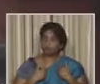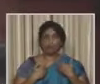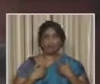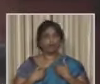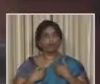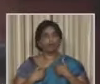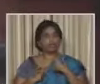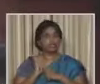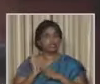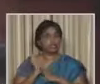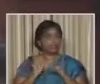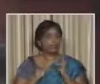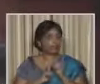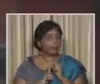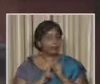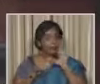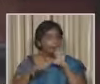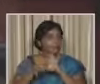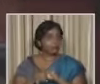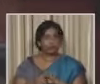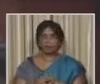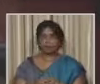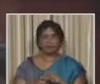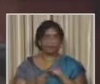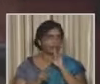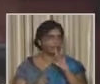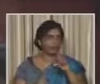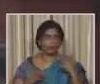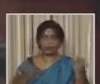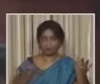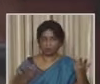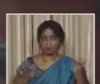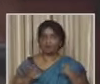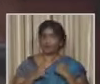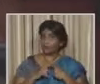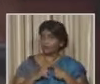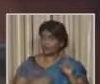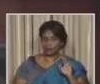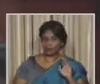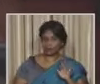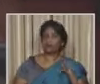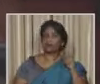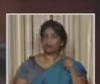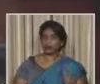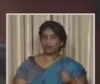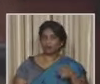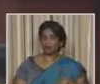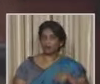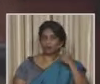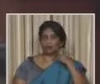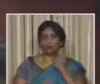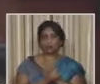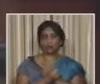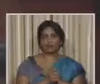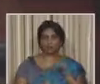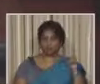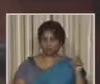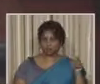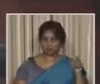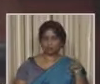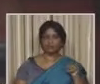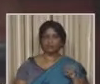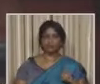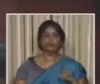அந்த விசாரணையின் போது எந்த ஒரு நேரத்திலும் எங்களுடைய இயக்கத்துடன் அவர் தொடர்பு பட்டவர் என வெளிப்படுத்தப்படவில்லை.